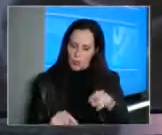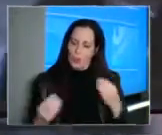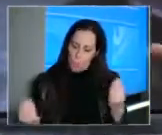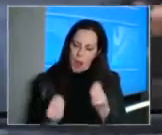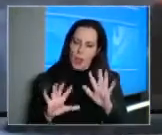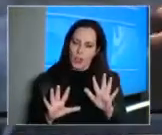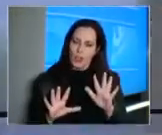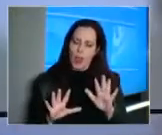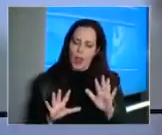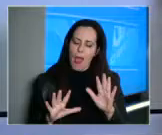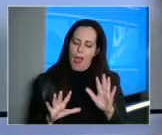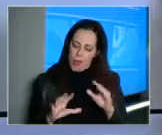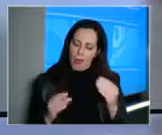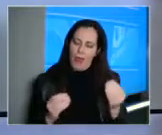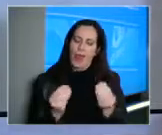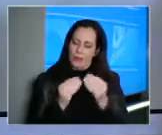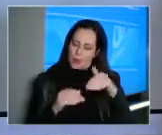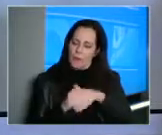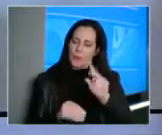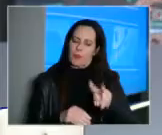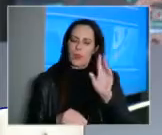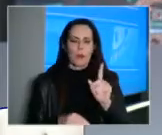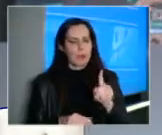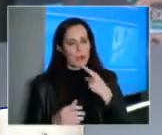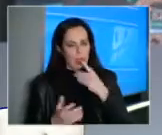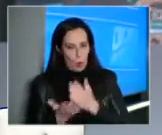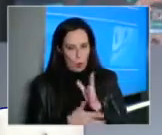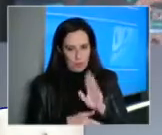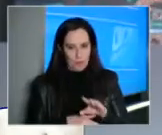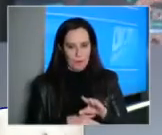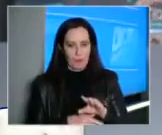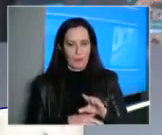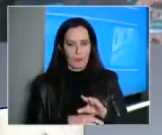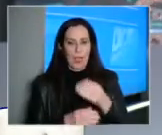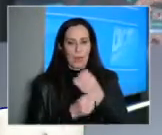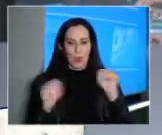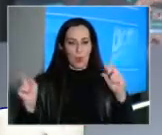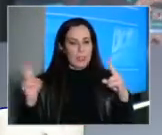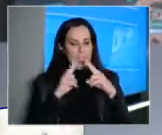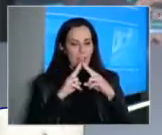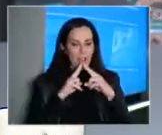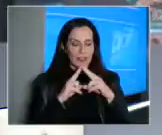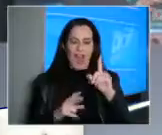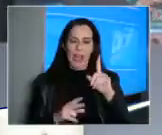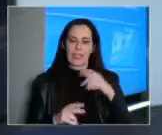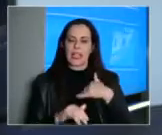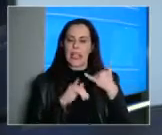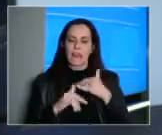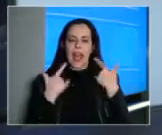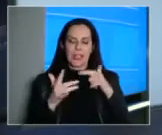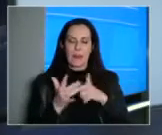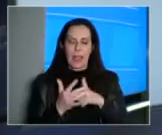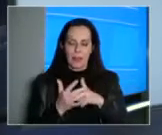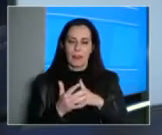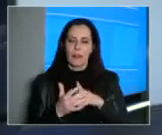את הסאבטקסט של נכון, עכשיו בוא כדי להיות עוגנים עם החילוניות הצרפתית, אז אני אביא פה את ההסבר של